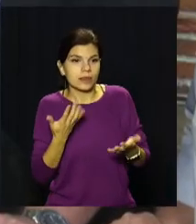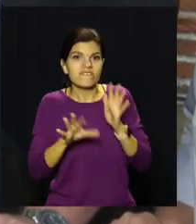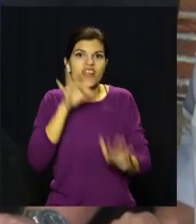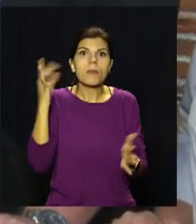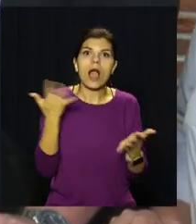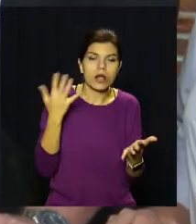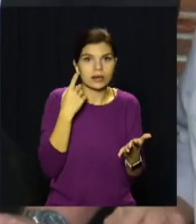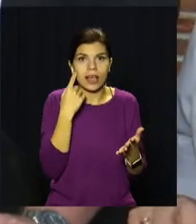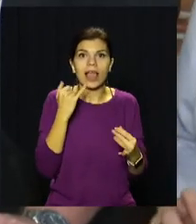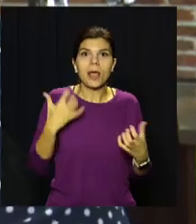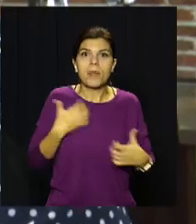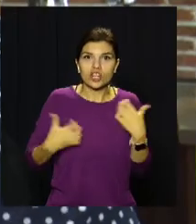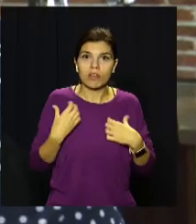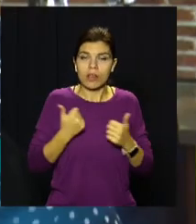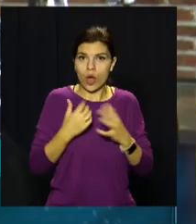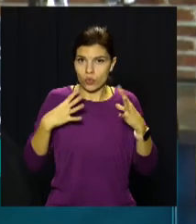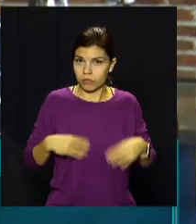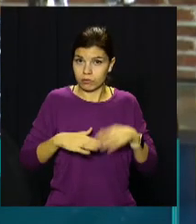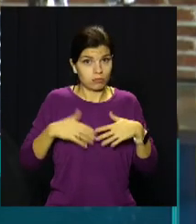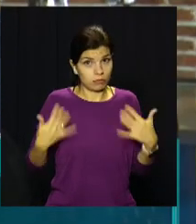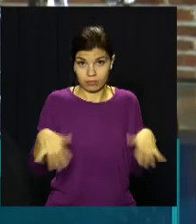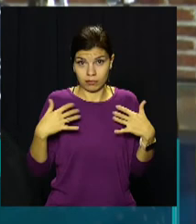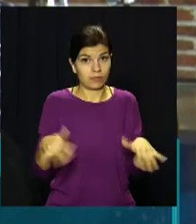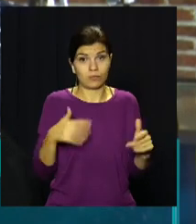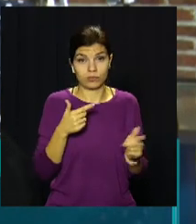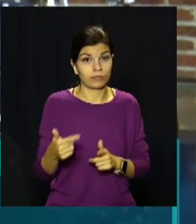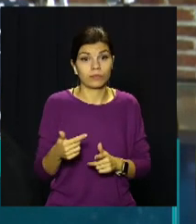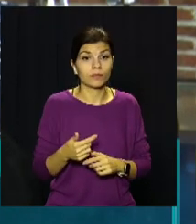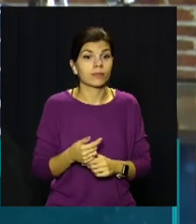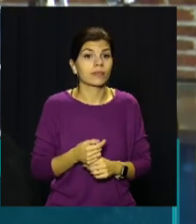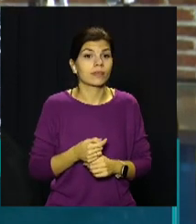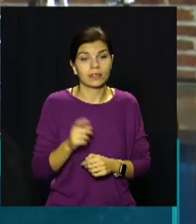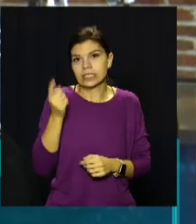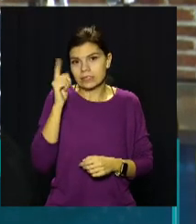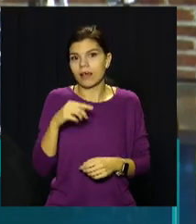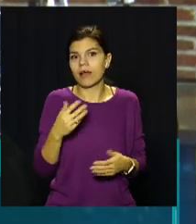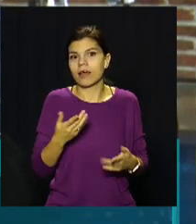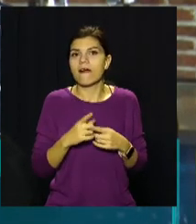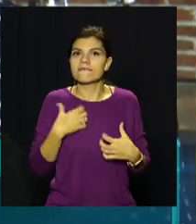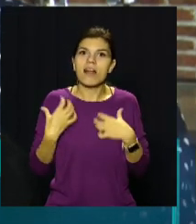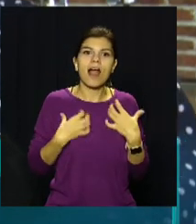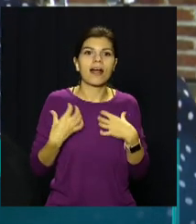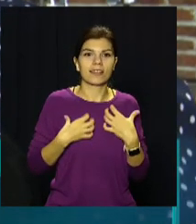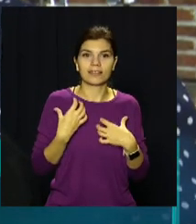та приборкати хвилювання. Руки дрожать до сих пор. Ну, теж, ви знаєте, таке волнення,